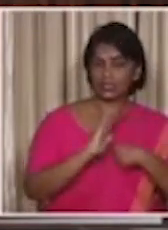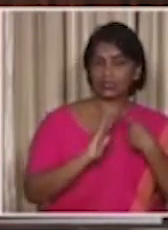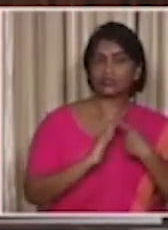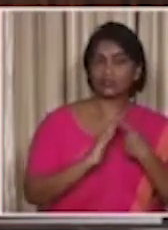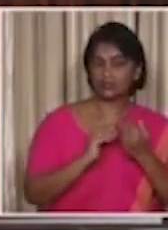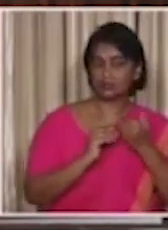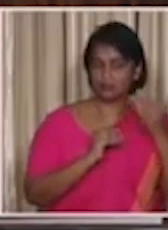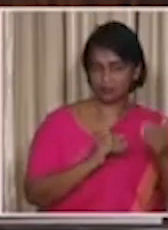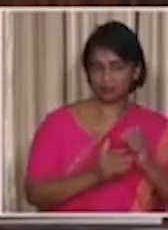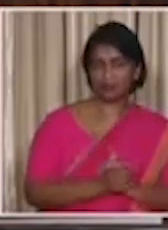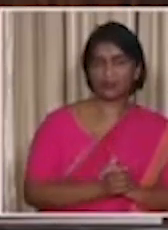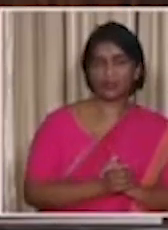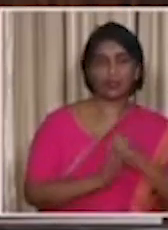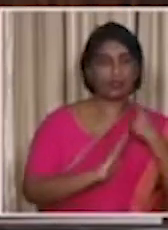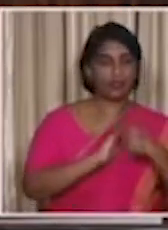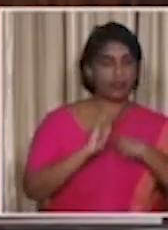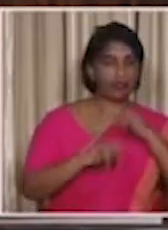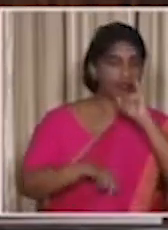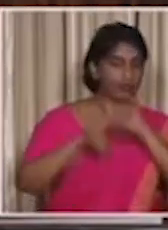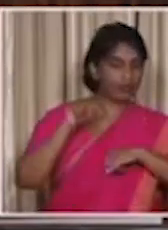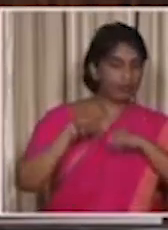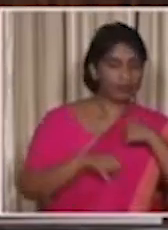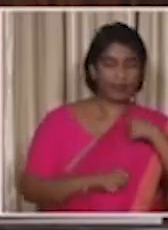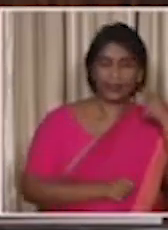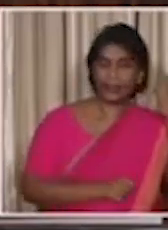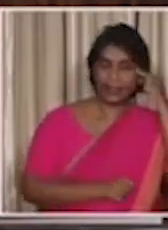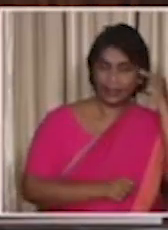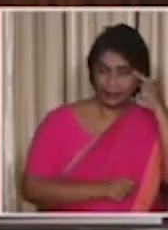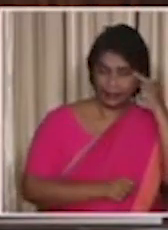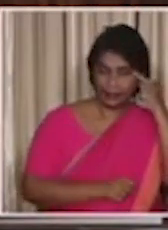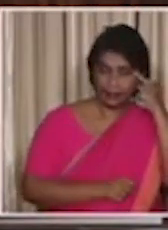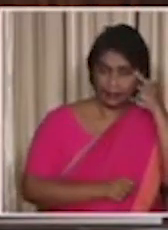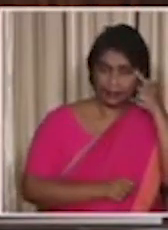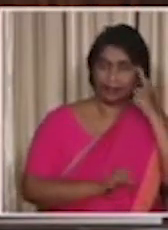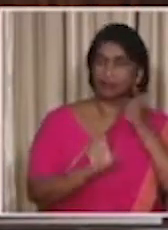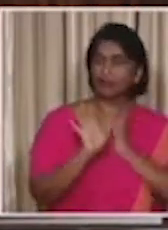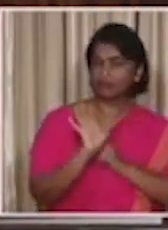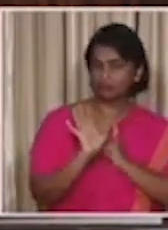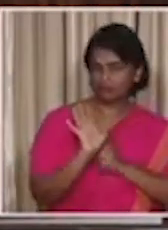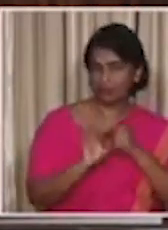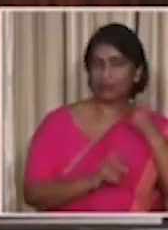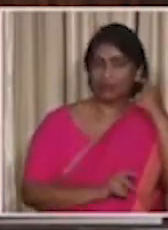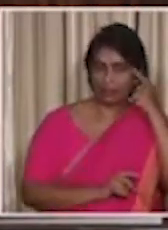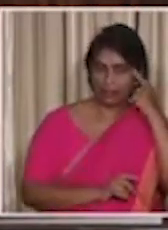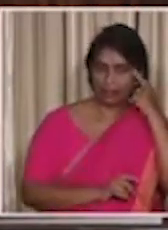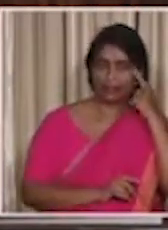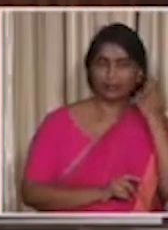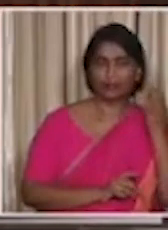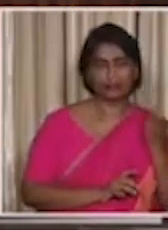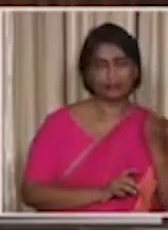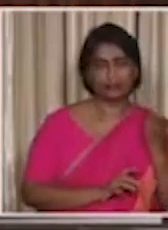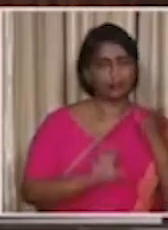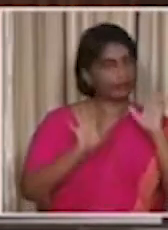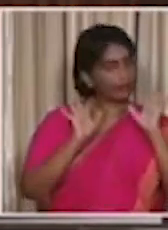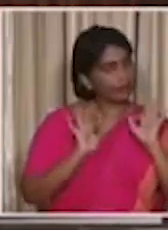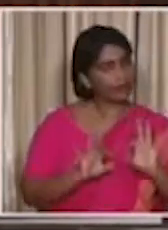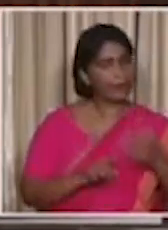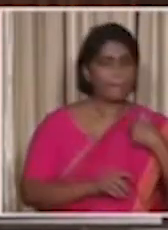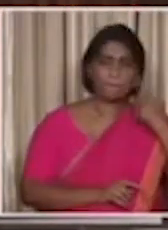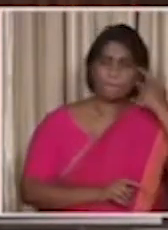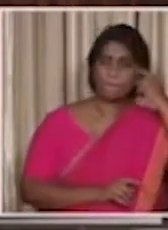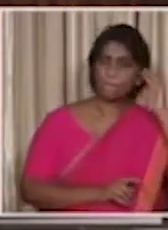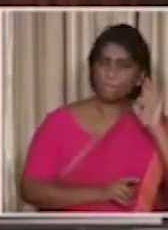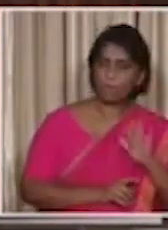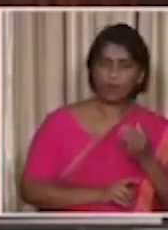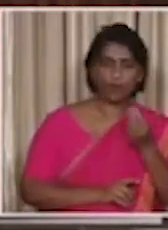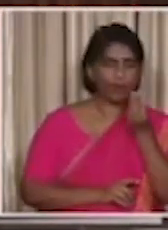yet. රටහැර යාම ගැන සිතුවිලි නිරන්තරම සිතේ නින්දාන වූවත් බලාපොරොත්තුවේ